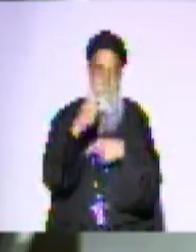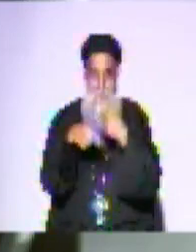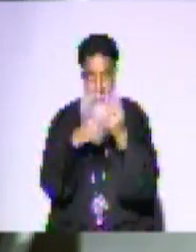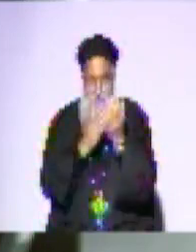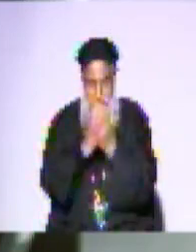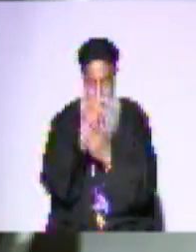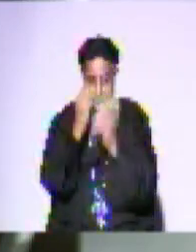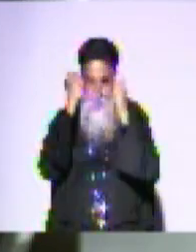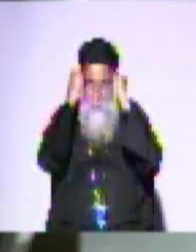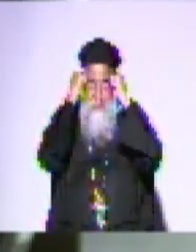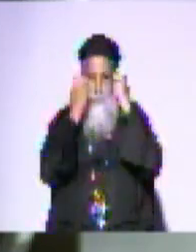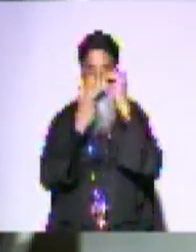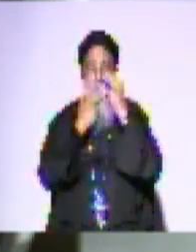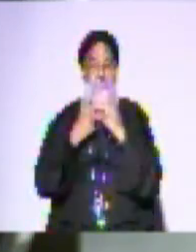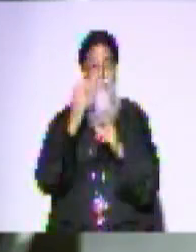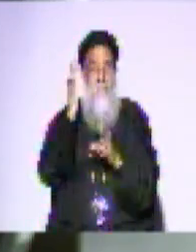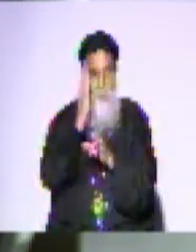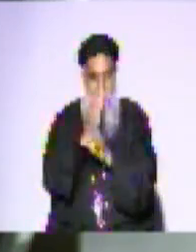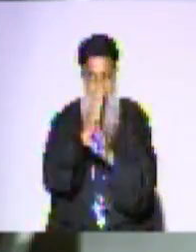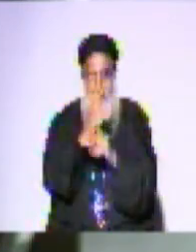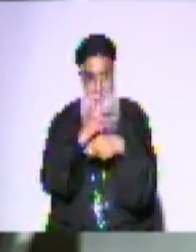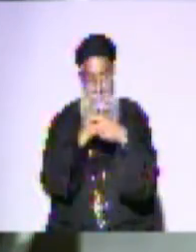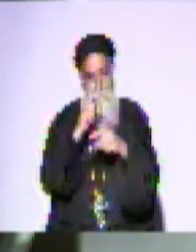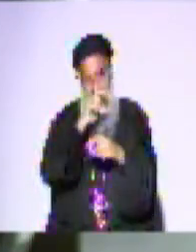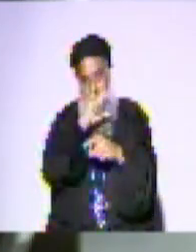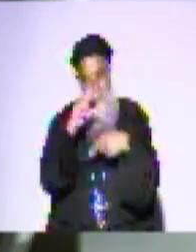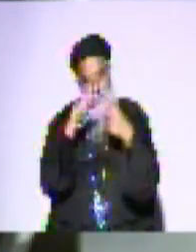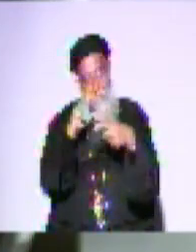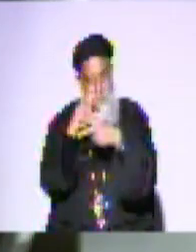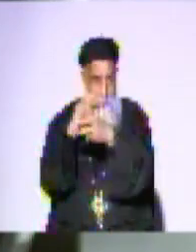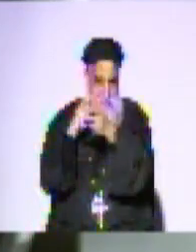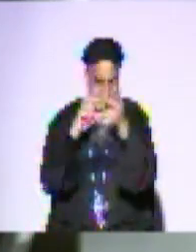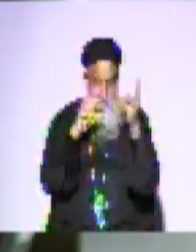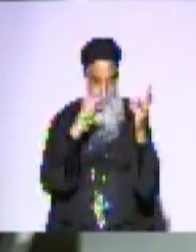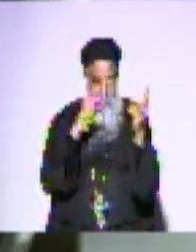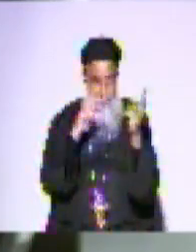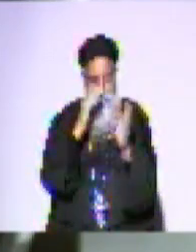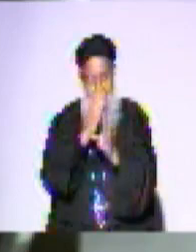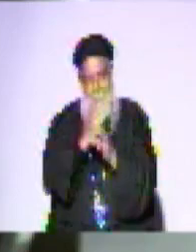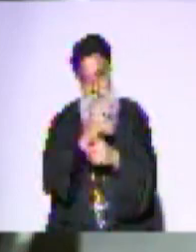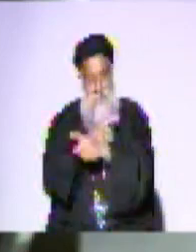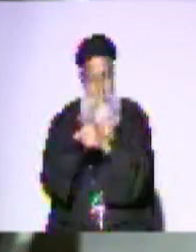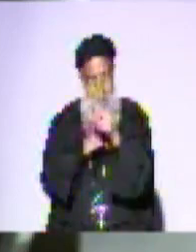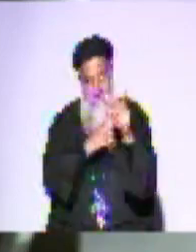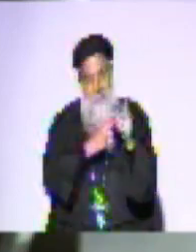في التوبه والاعتراف كل فتره مع اب اعترافه يبقى التناول